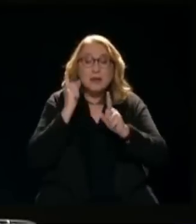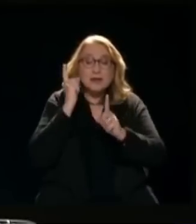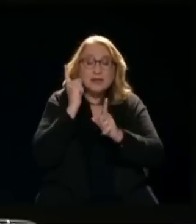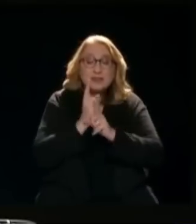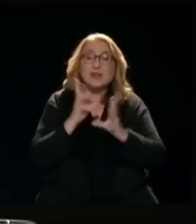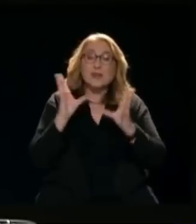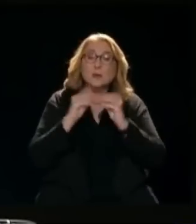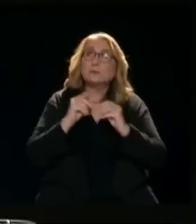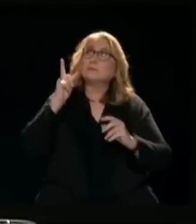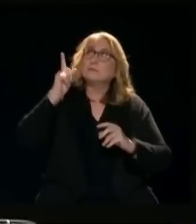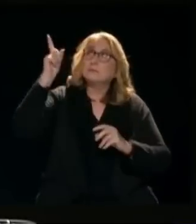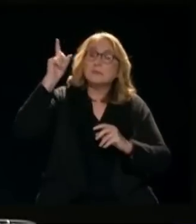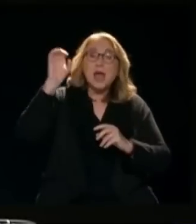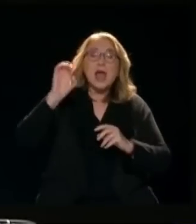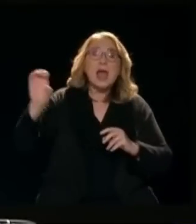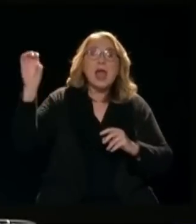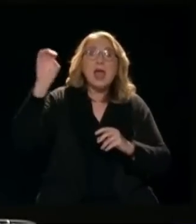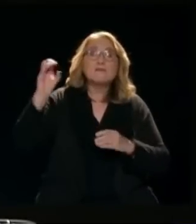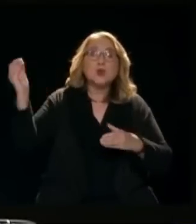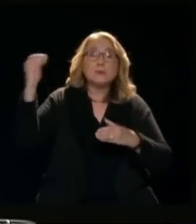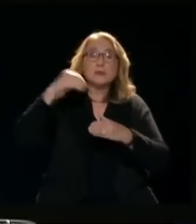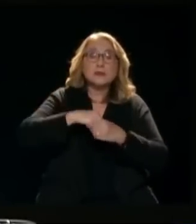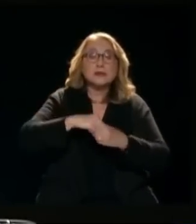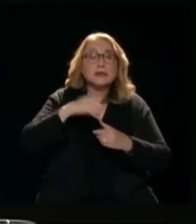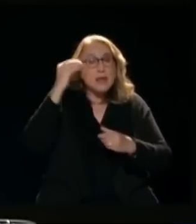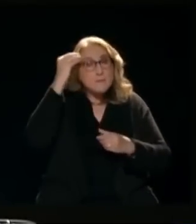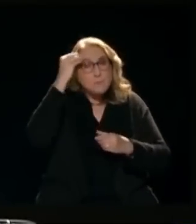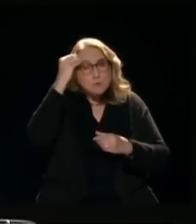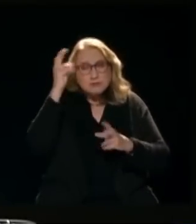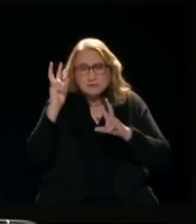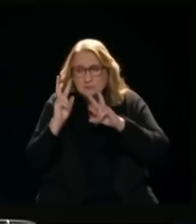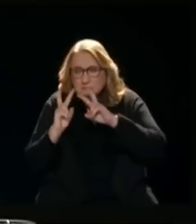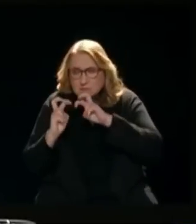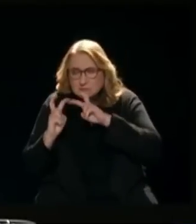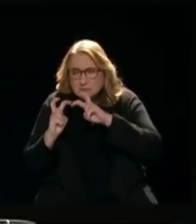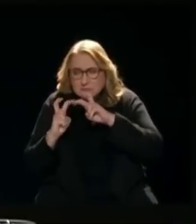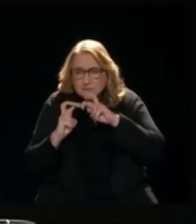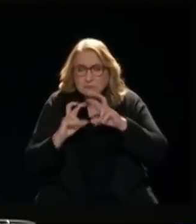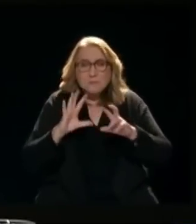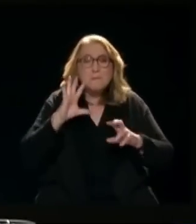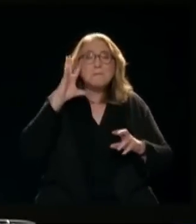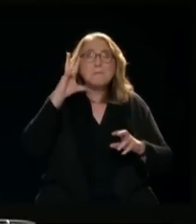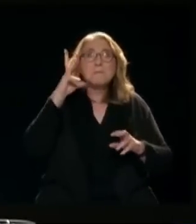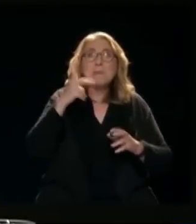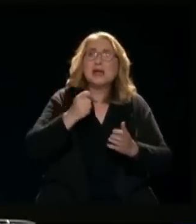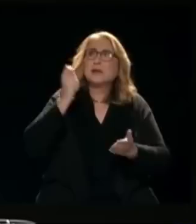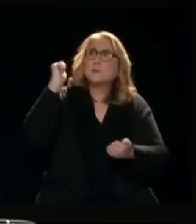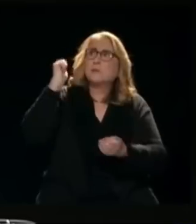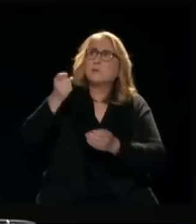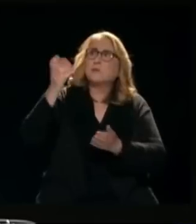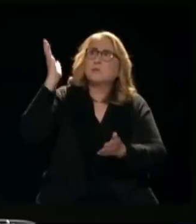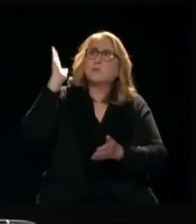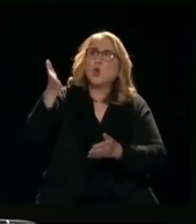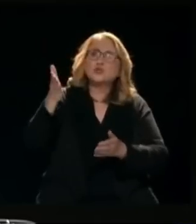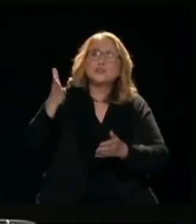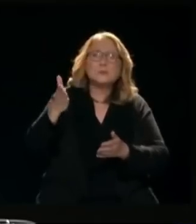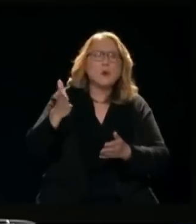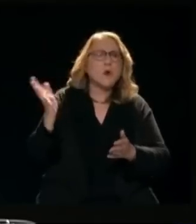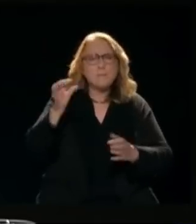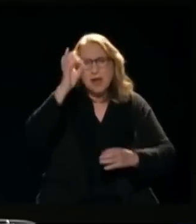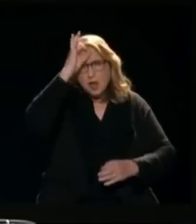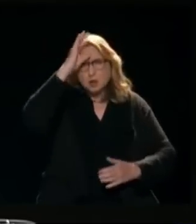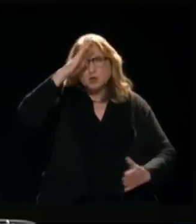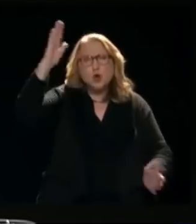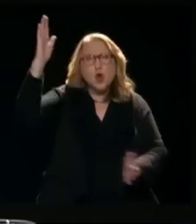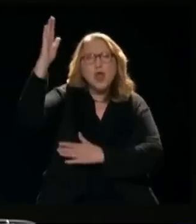στην ευθύνη της ακόμη και το πρόστιμο που πληρώνει ο πολίτης στην τροχέα. Το βεβαιώνει στη Φραγκφούρτη και αποφασίζουν οι δανειστές